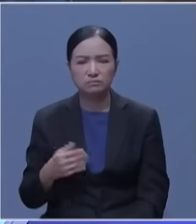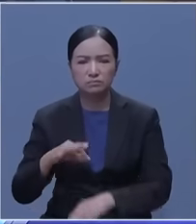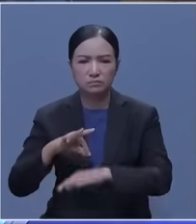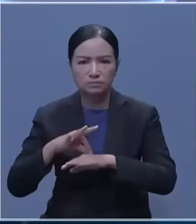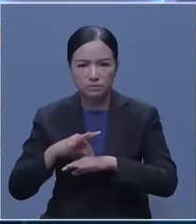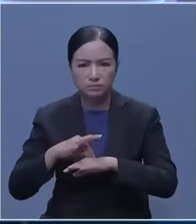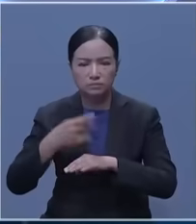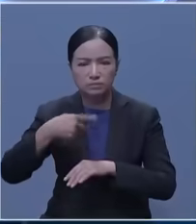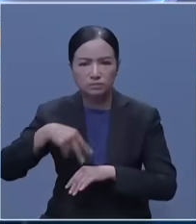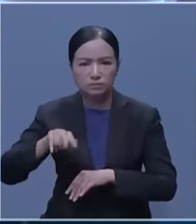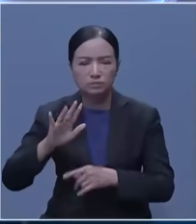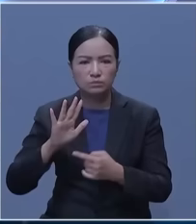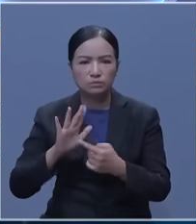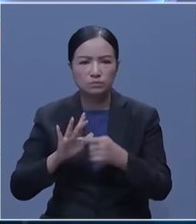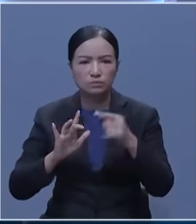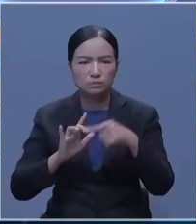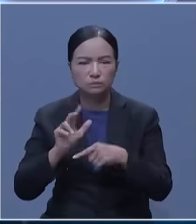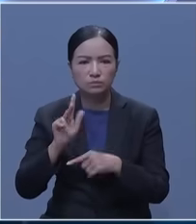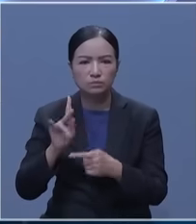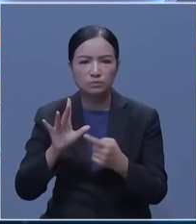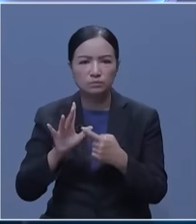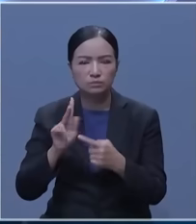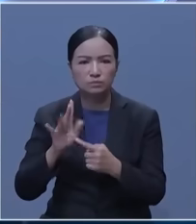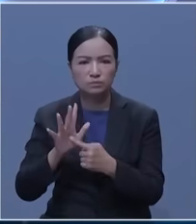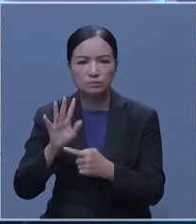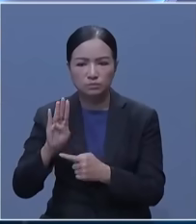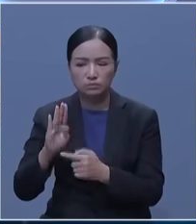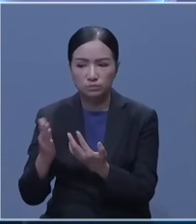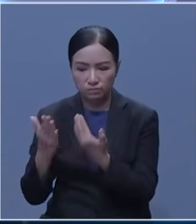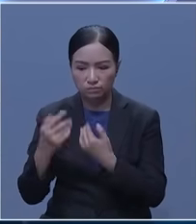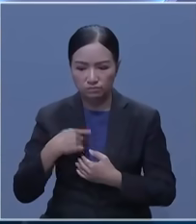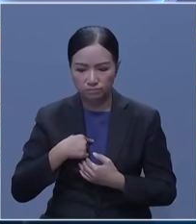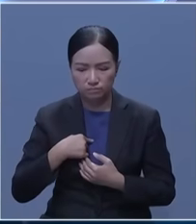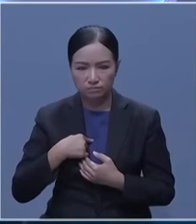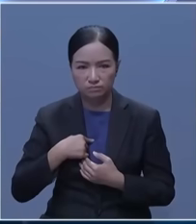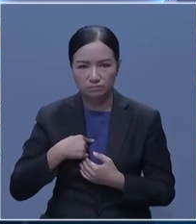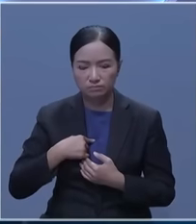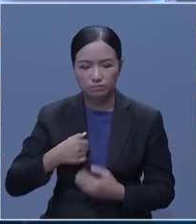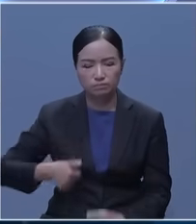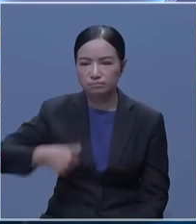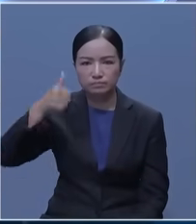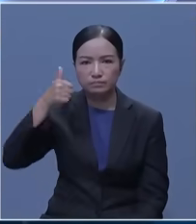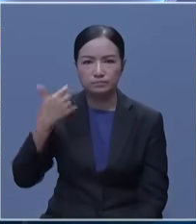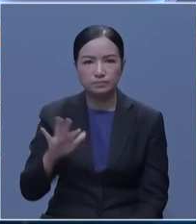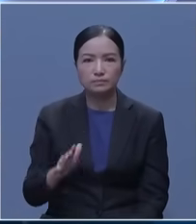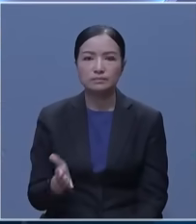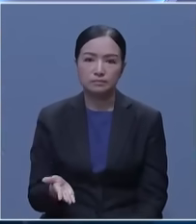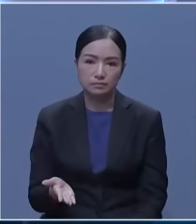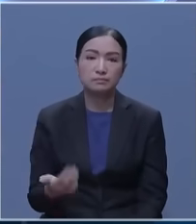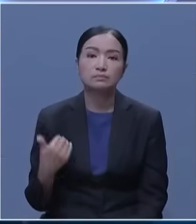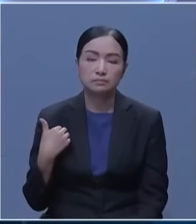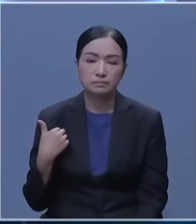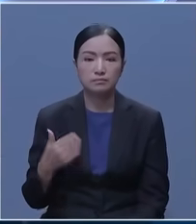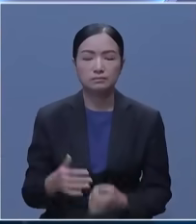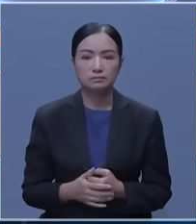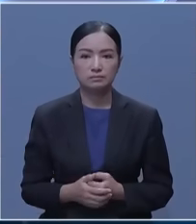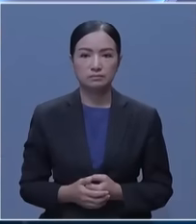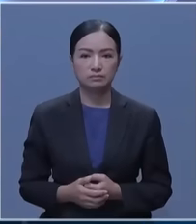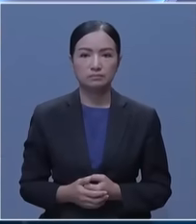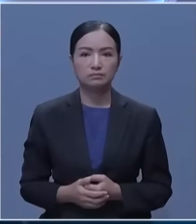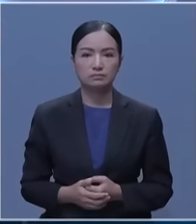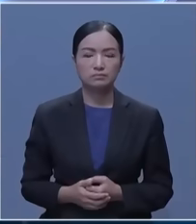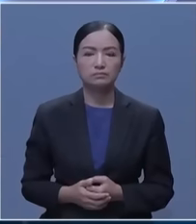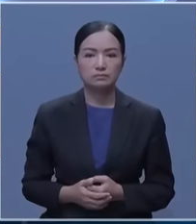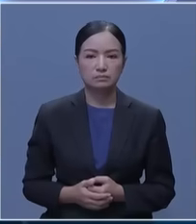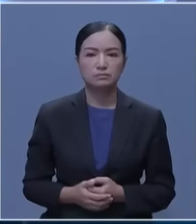ผู้อำนวยการมาแล้วไม่ได้ดังใจหวัง ค่ะ โอ้นี่มันคือการฝากผู้อำนวยการเหรอเนี่ย คือบอกว่าคนที่ผิดหวังคงจะมีมากกว่า